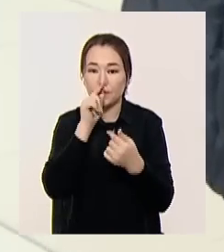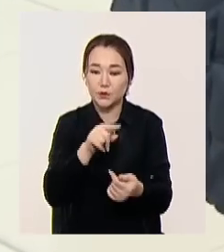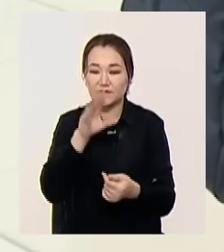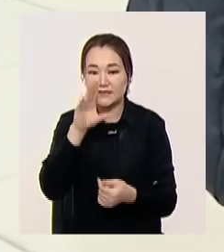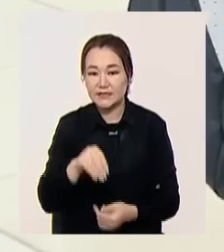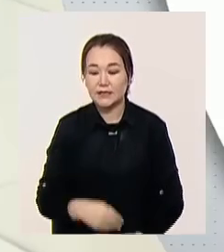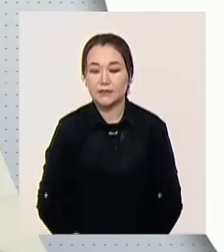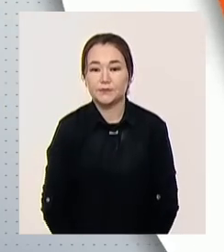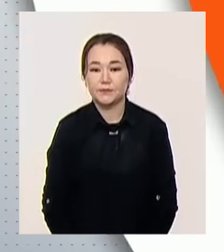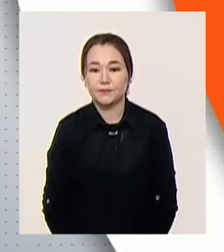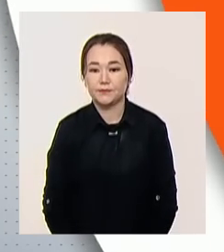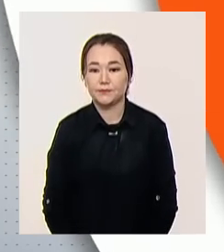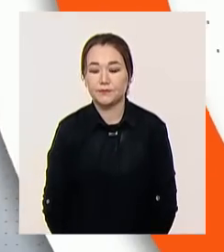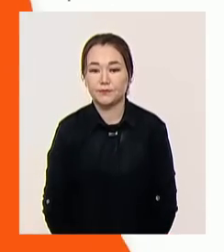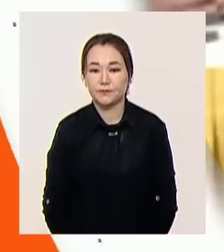всех?